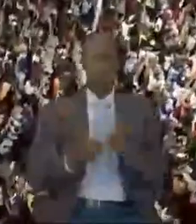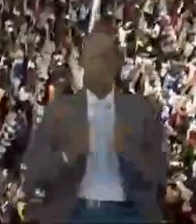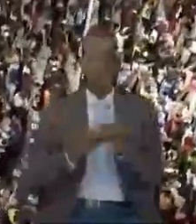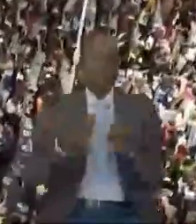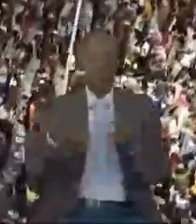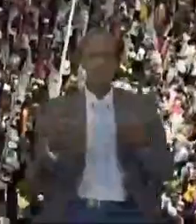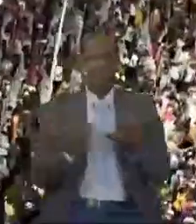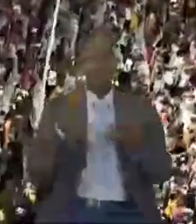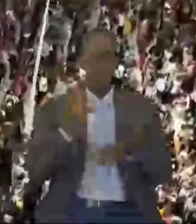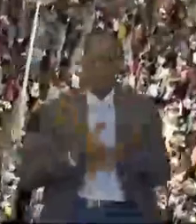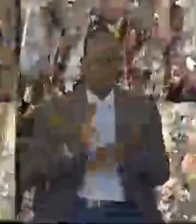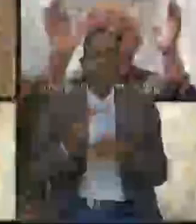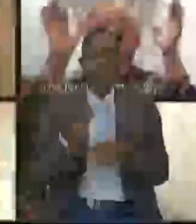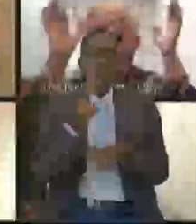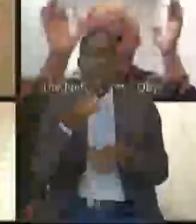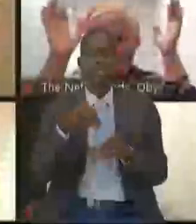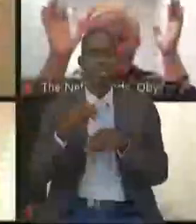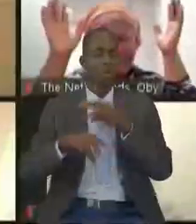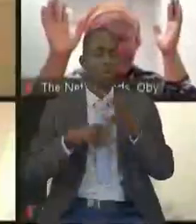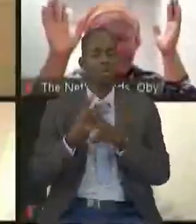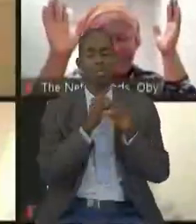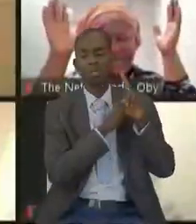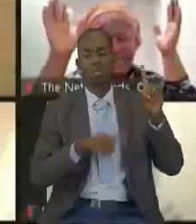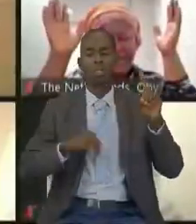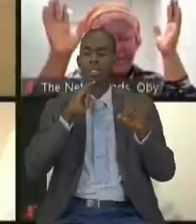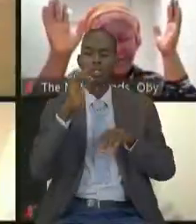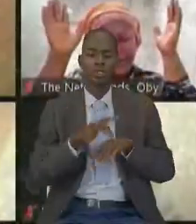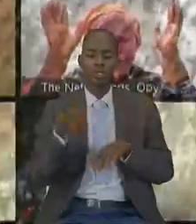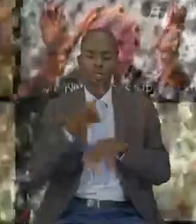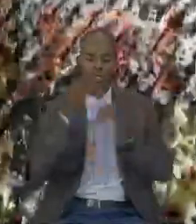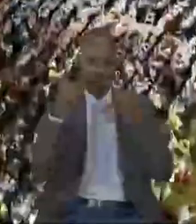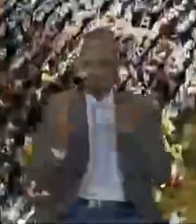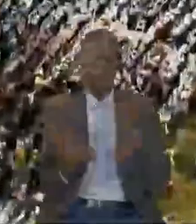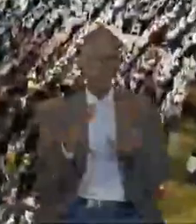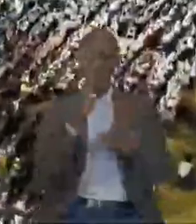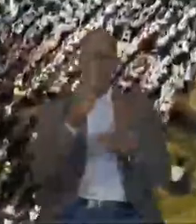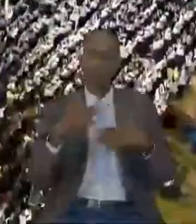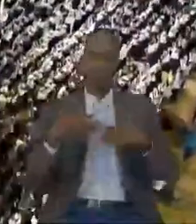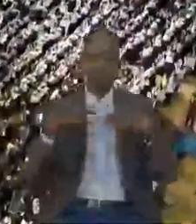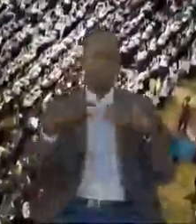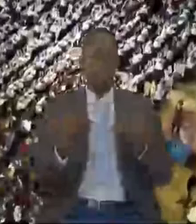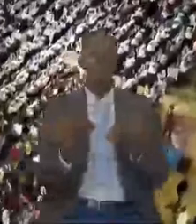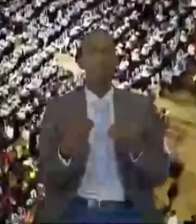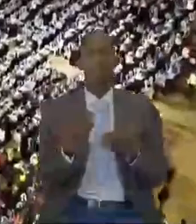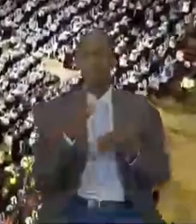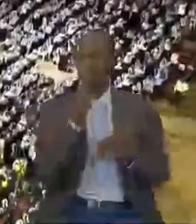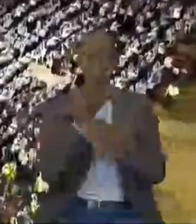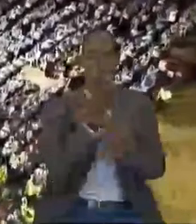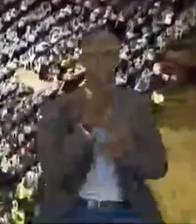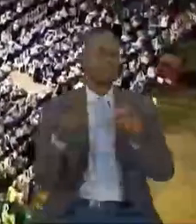télévision, dans toute, à chaque assemblée, partout où vous êtes, le Seigneur vous touche maintenant. Soyez